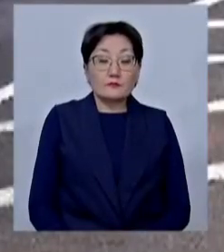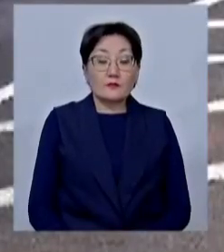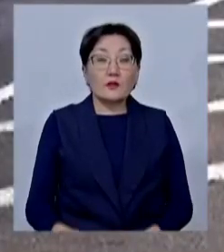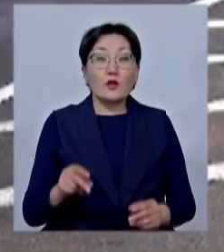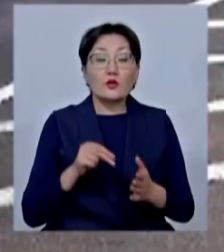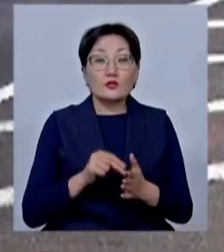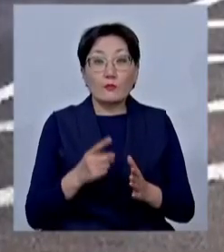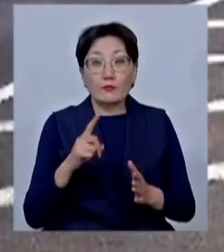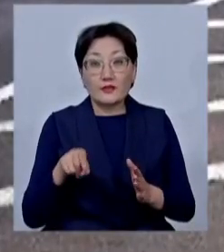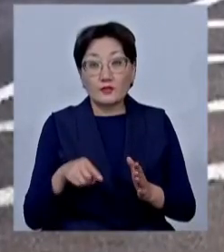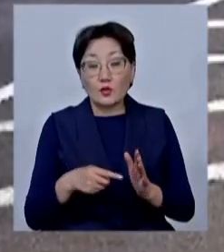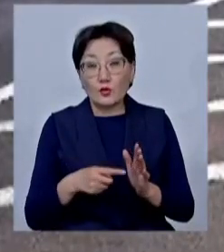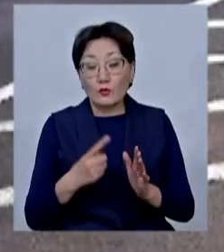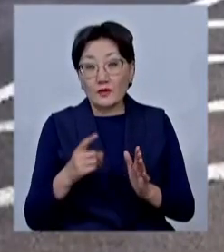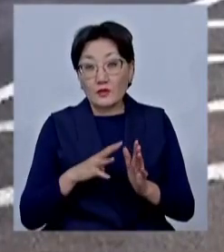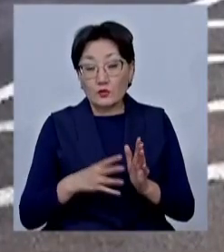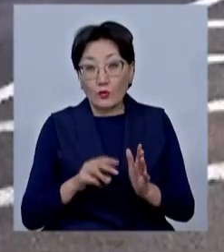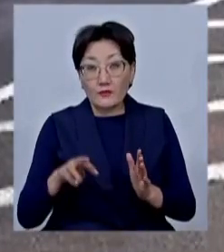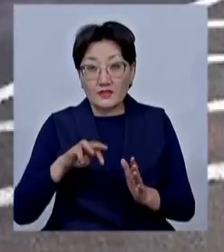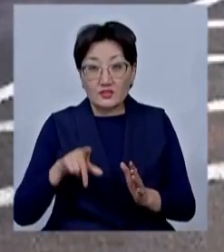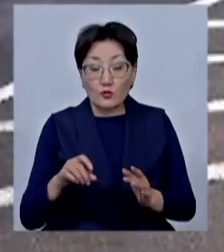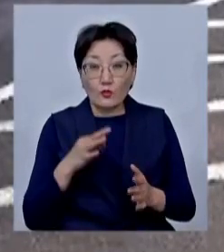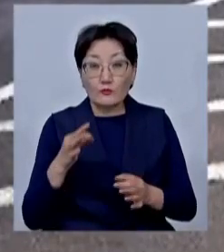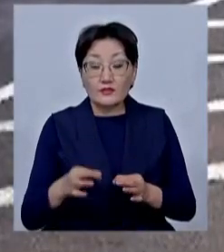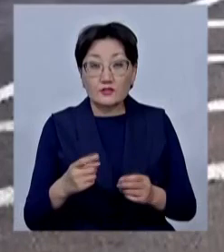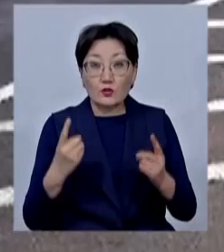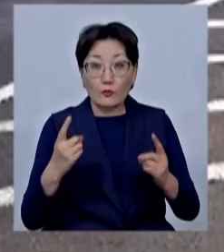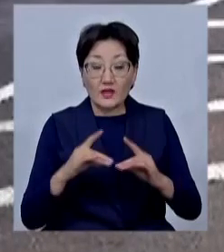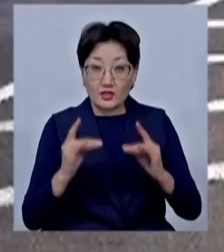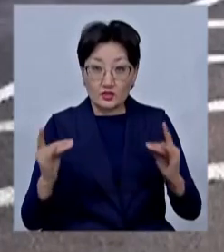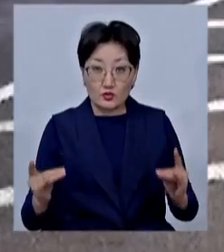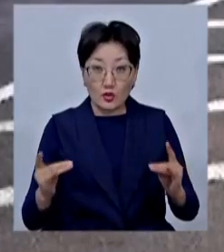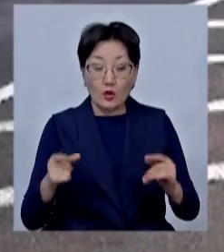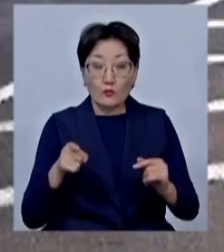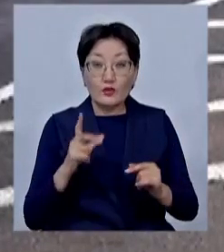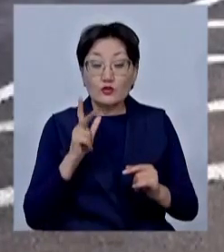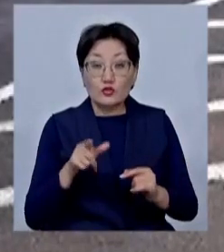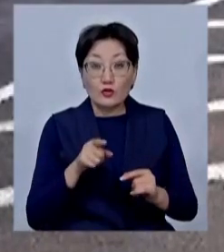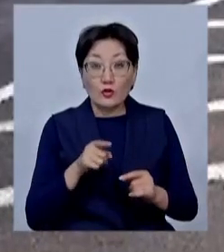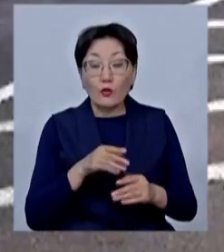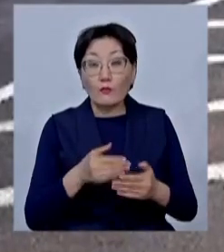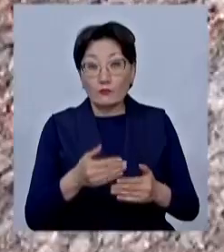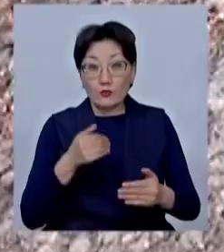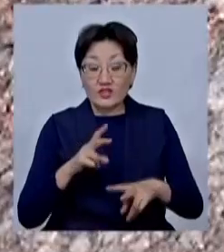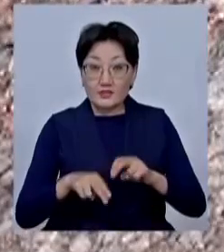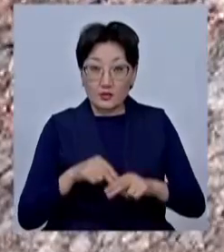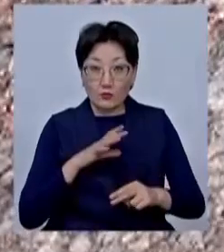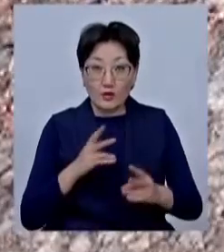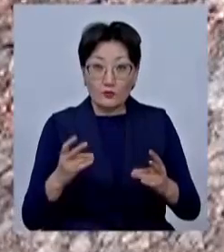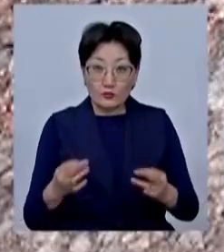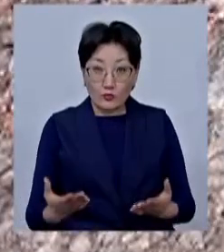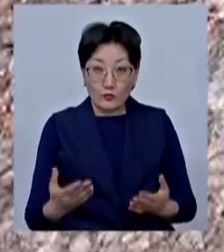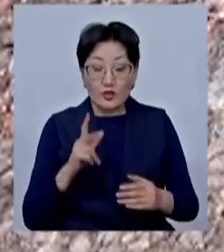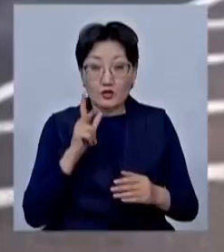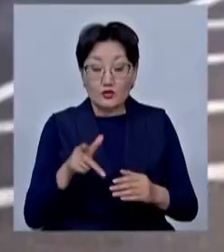Құны 1,9 миллиард теңге болатын облыстағы ең үлкен өткел осыдан 3 жыл бұрын салынған болатын. Дегенмен